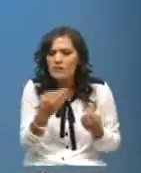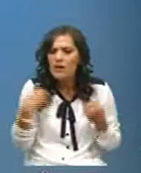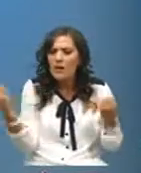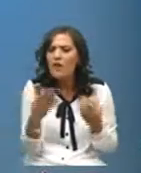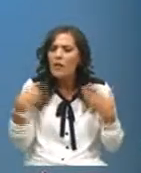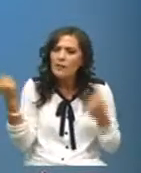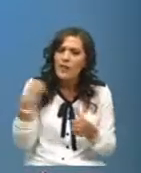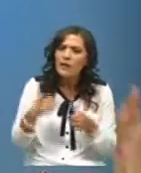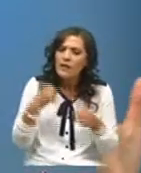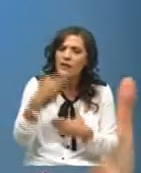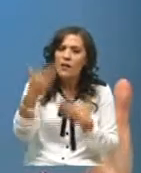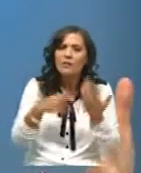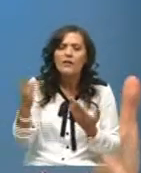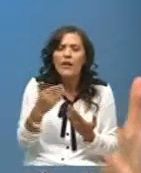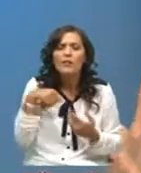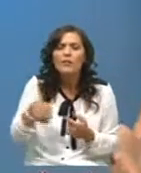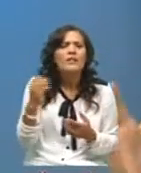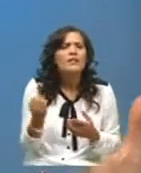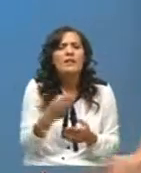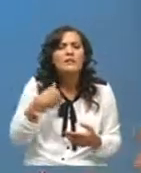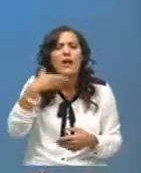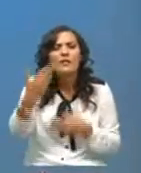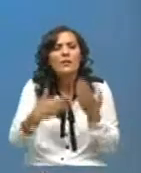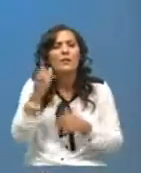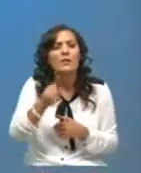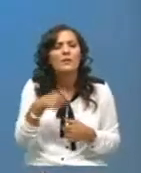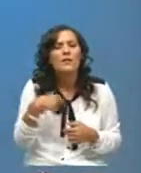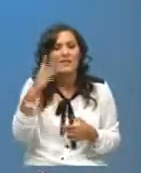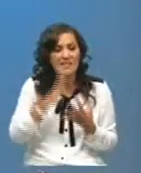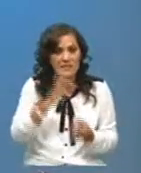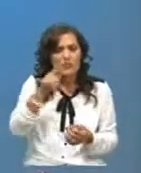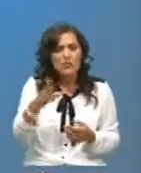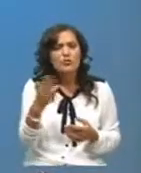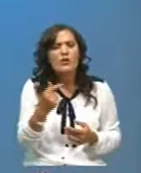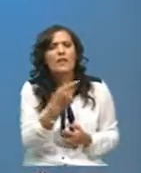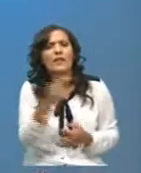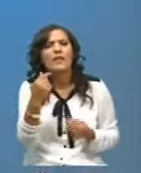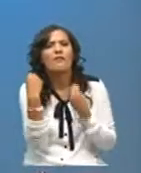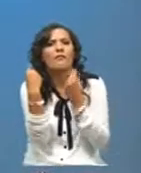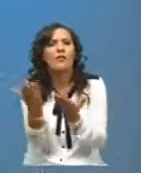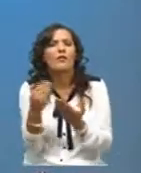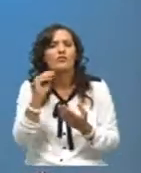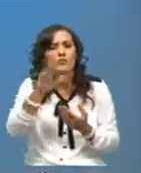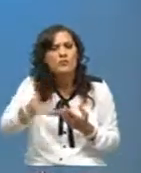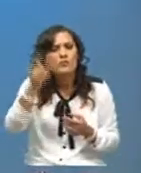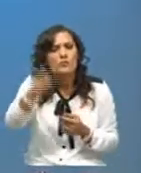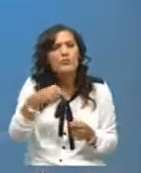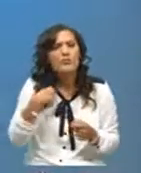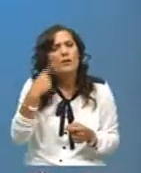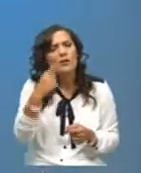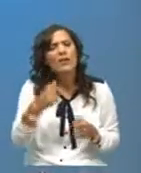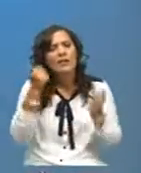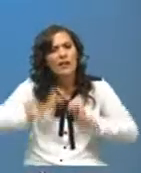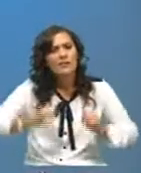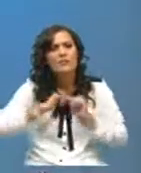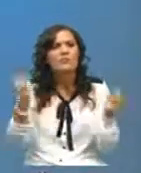Anlatışım sana daha ne kadar bunu sana anlatmam gerekiyor tarzında değil insan inanılmaz antipati yaratıyor ve çocuğu bana göre